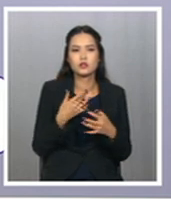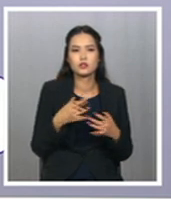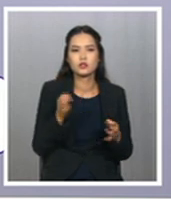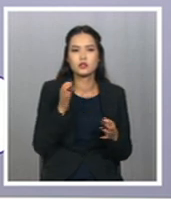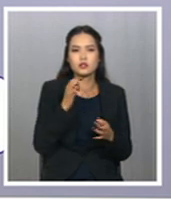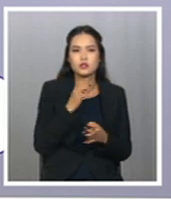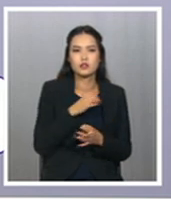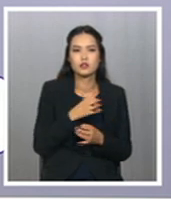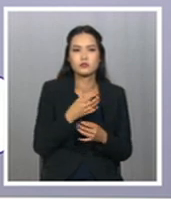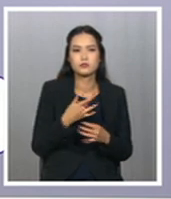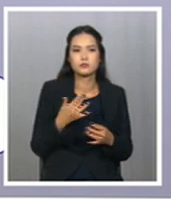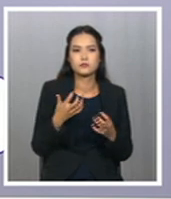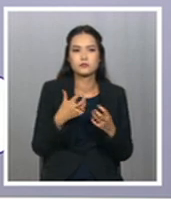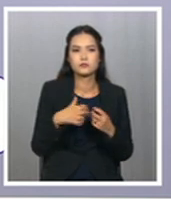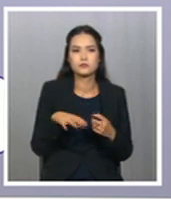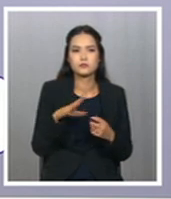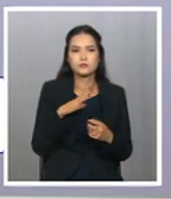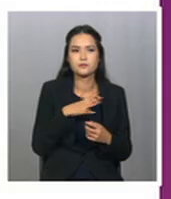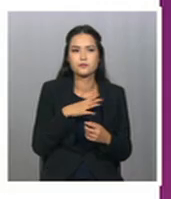бағыт-бағдарында анықтап берді.